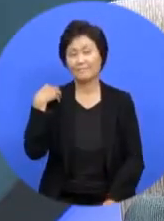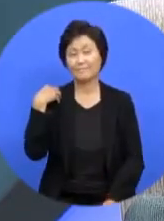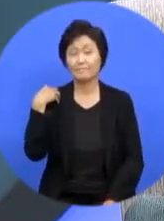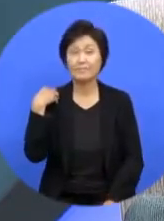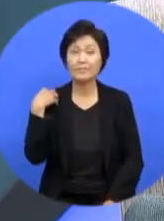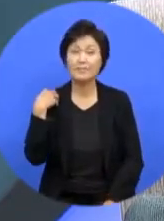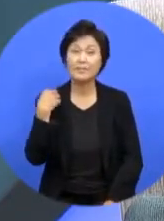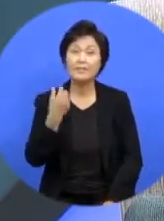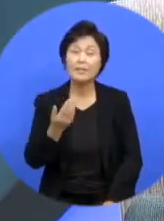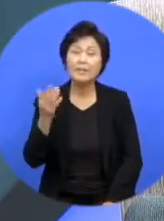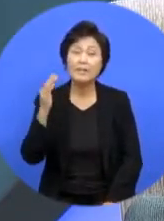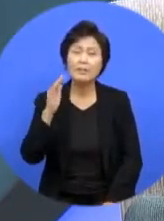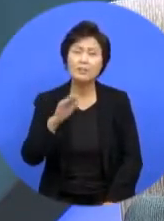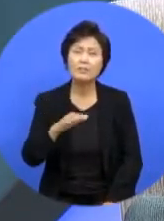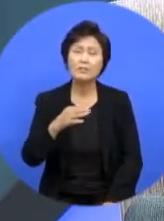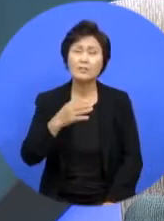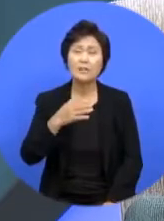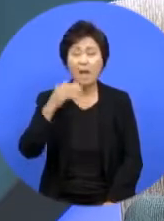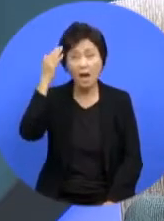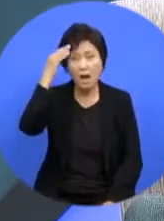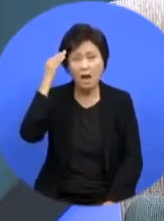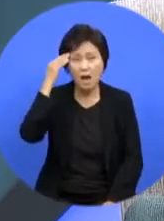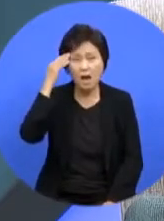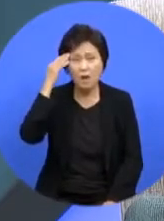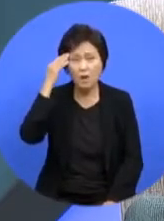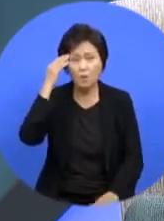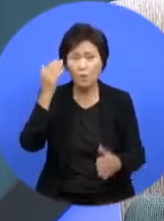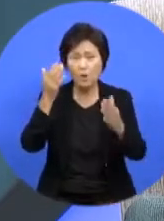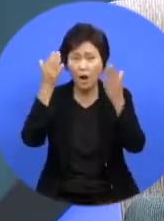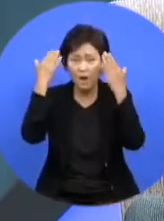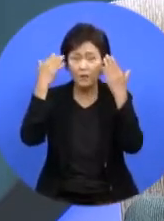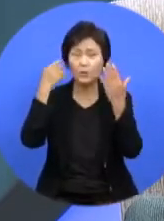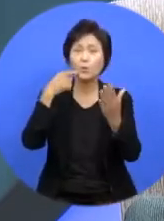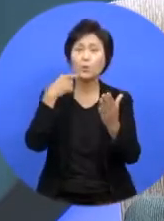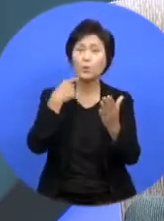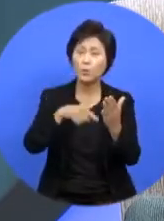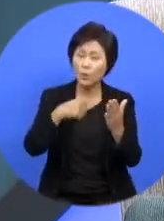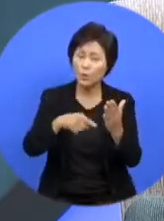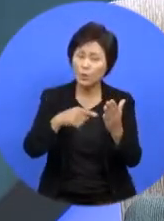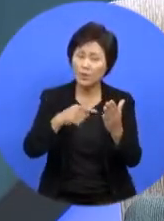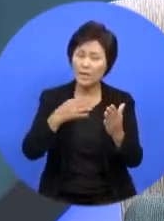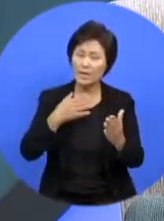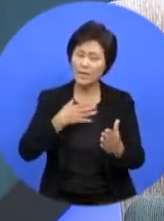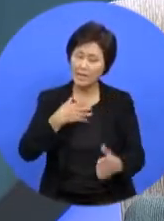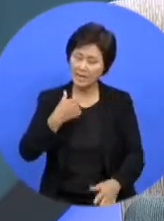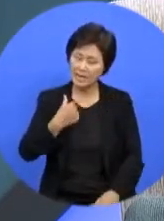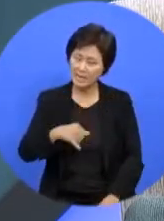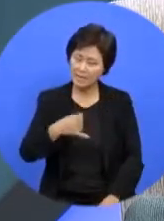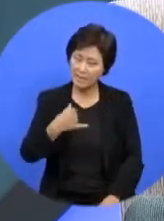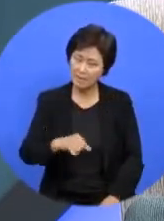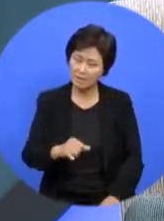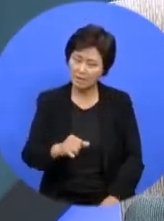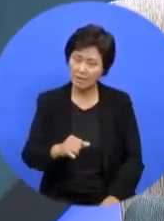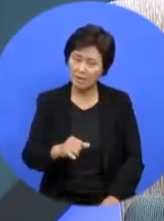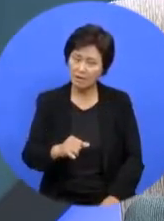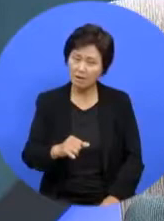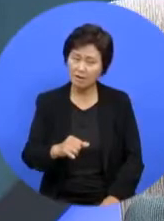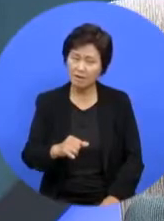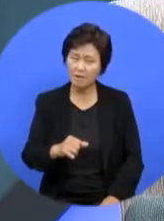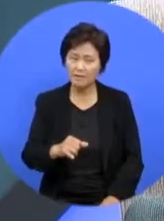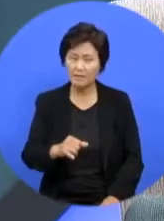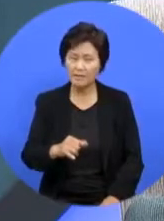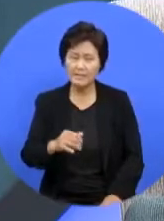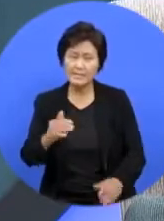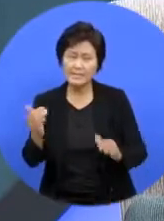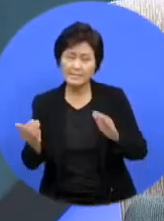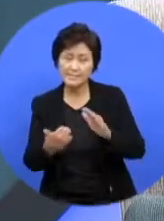우리나라 공교육으로 이제 저의 아이를 지도를 해나가서 네. 정말 1등급 이렇게 만들어가는